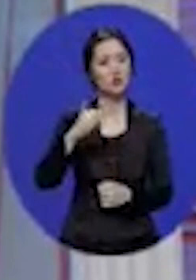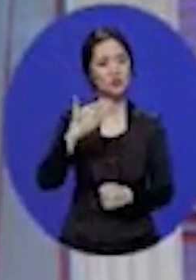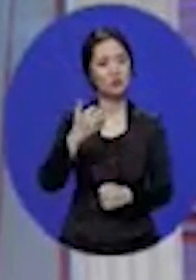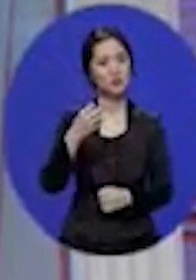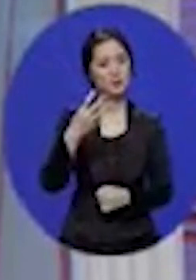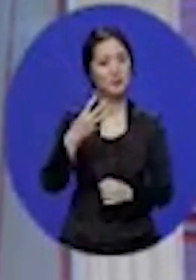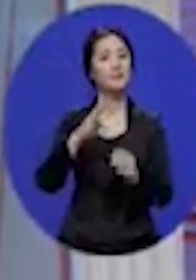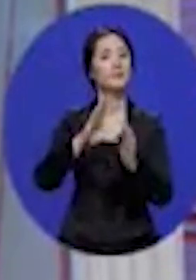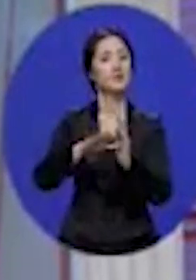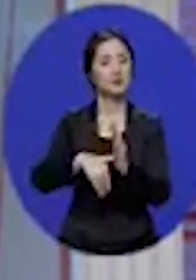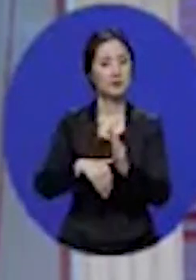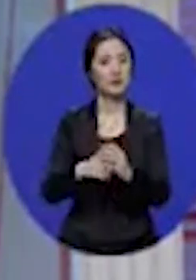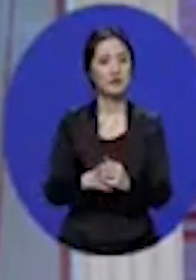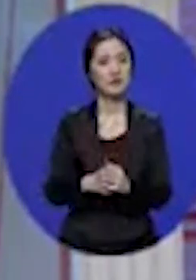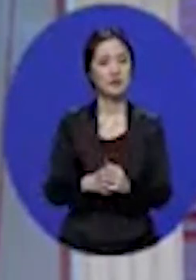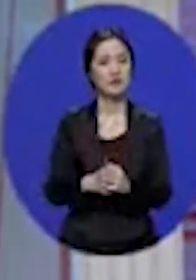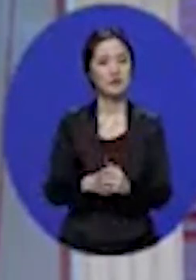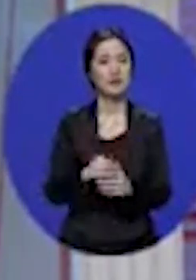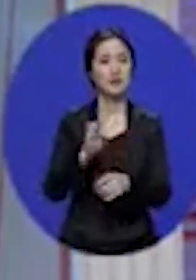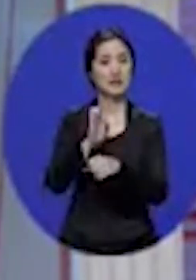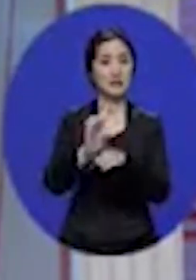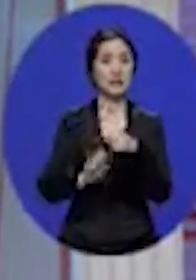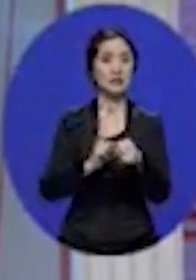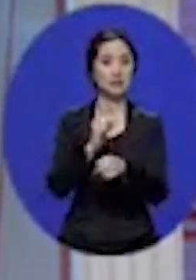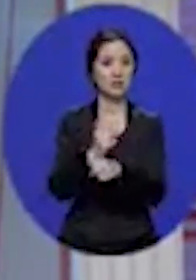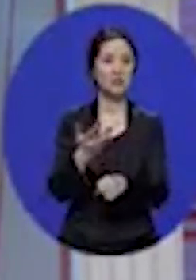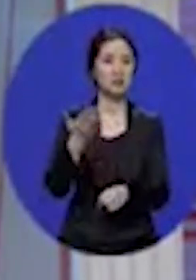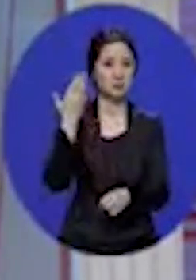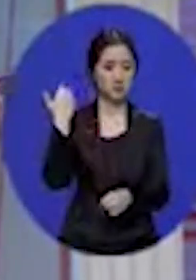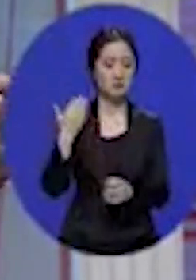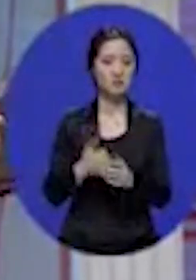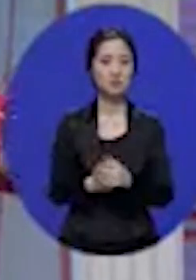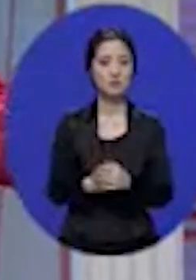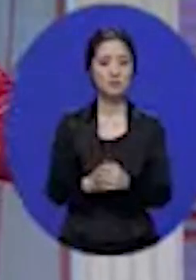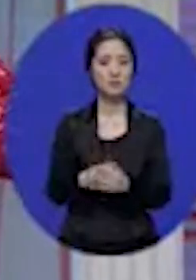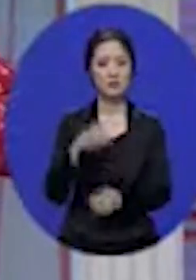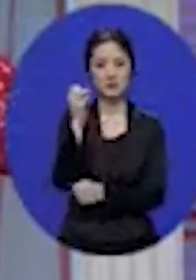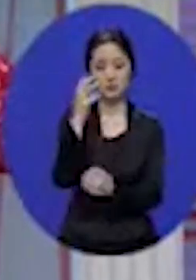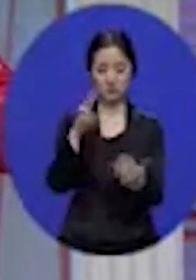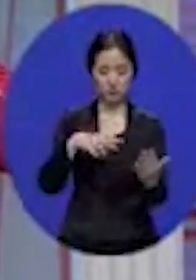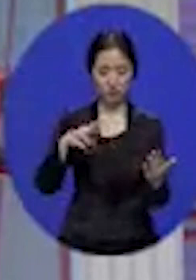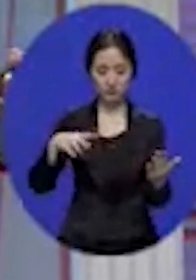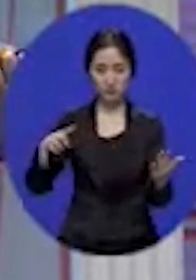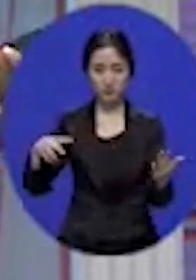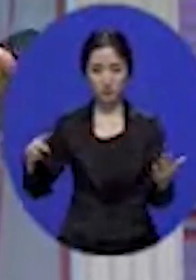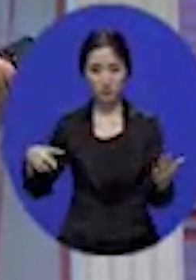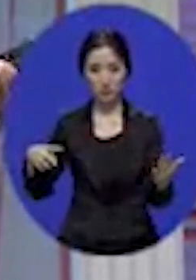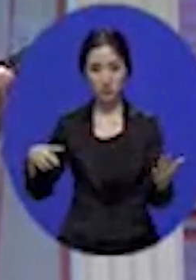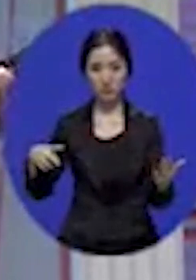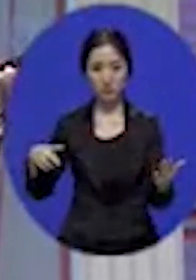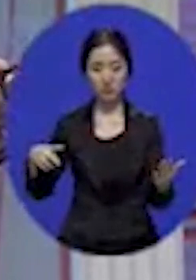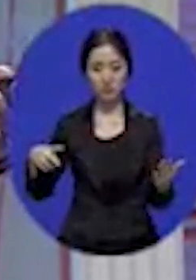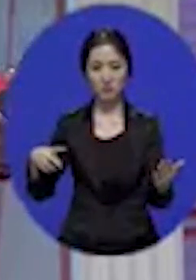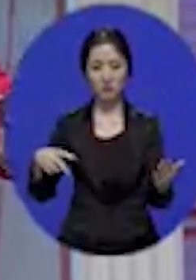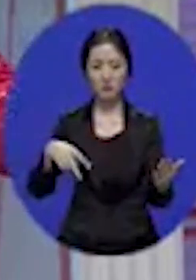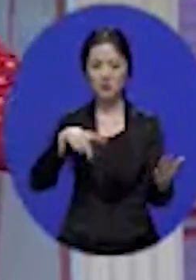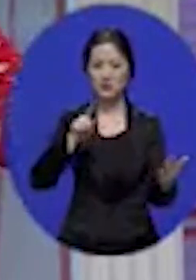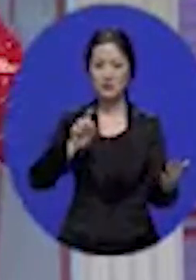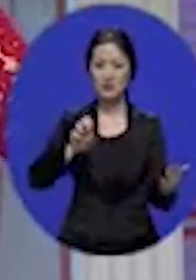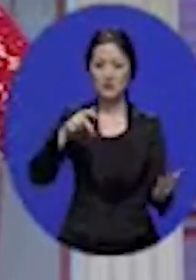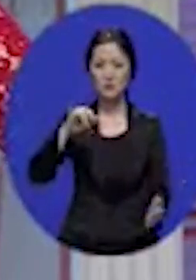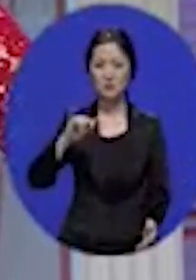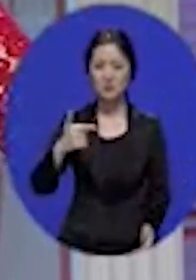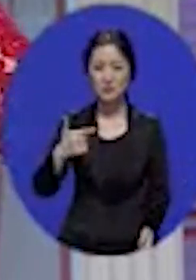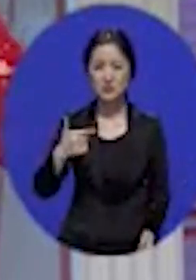1993년도, 21년 전의 일이네요, 벌써. 스포츠문을 다 보는데 이게 뭐 삼진이 뭔지, 포블이